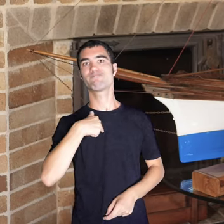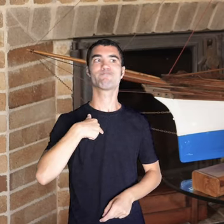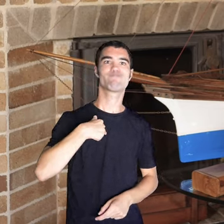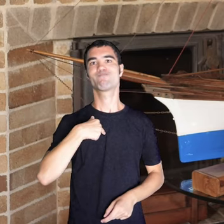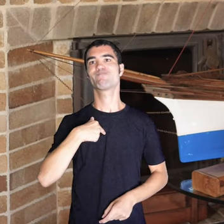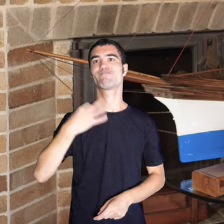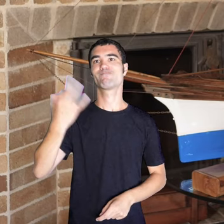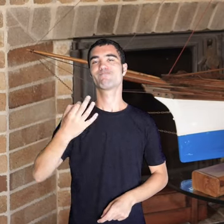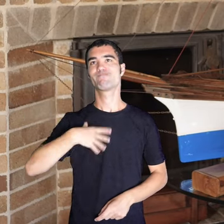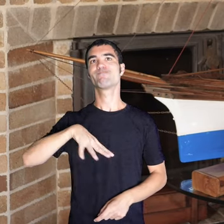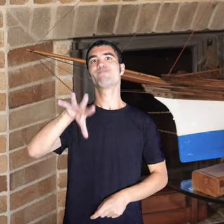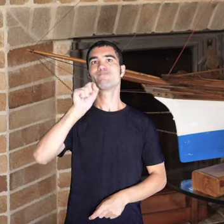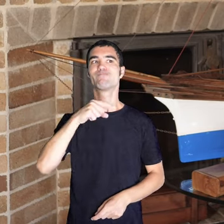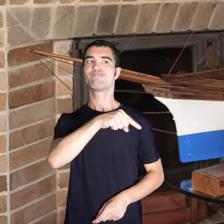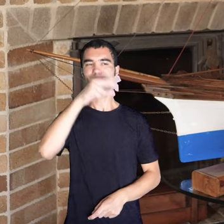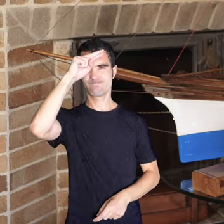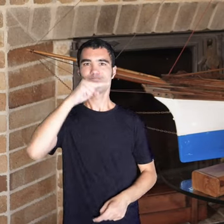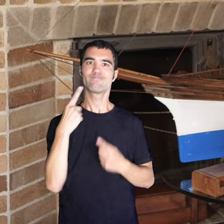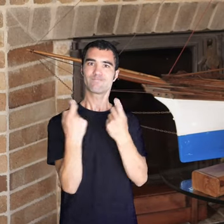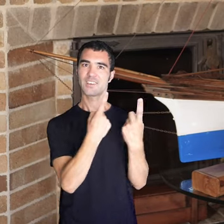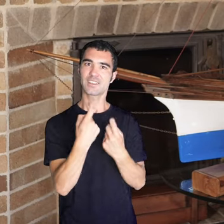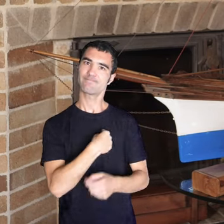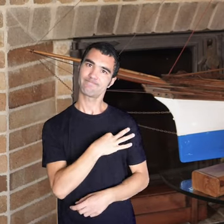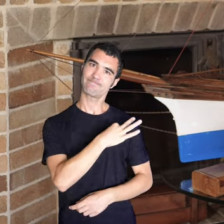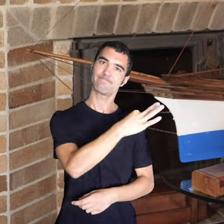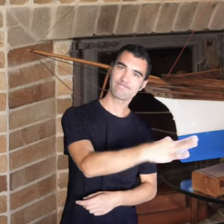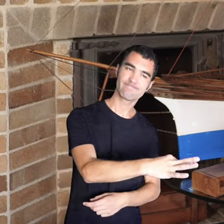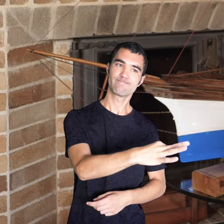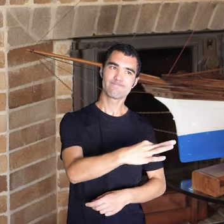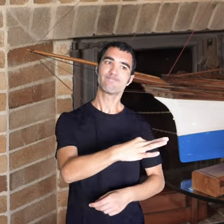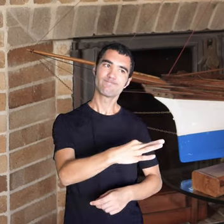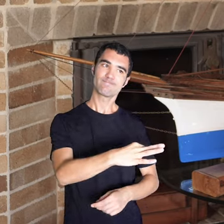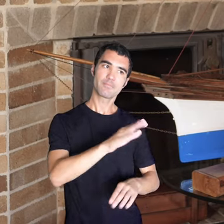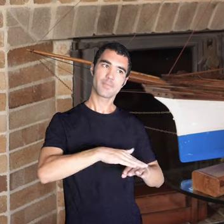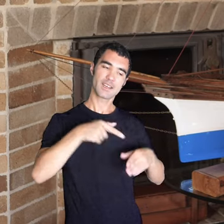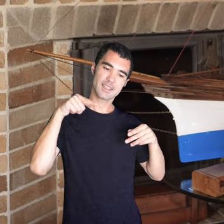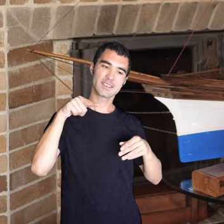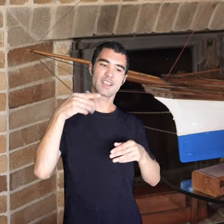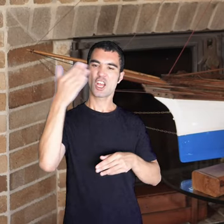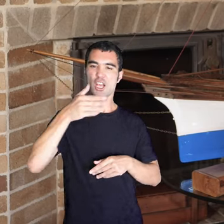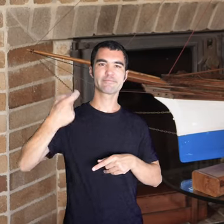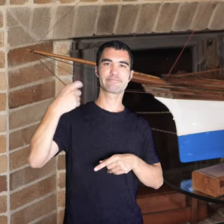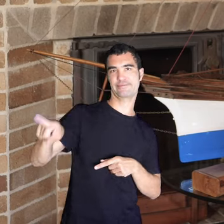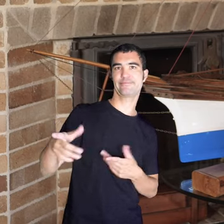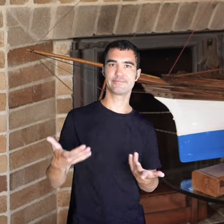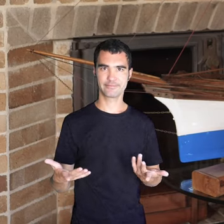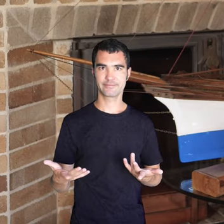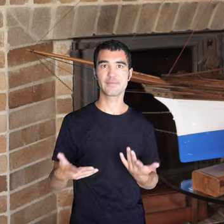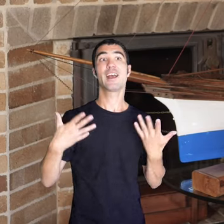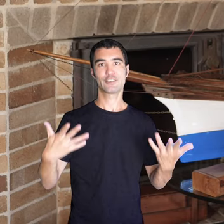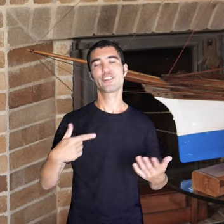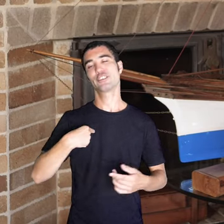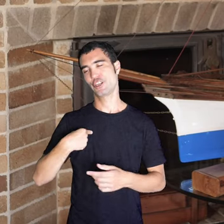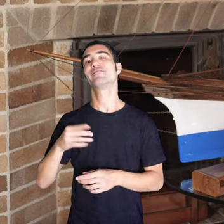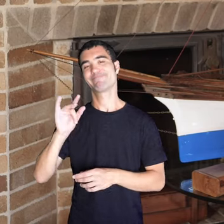entendre que ell me necessitava més que jo anés en aquesta escola. I ja vaig